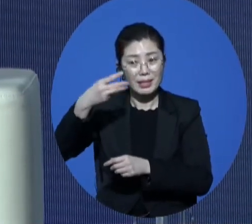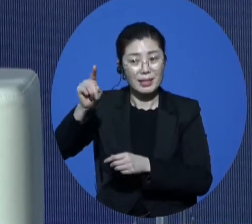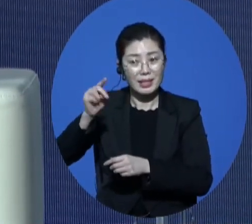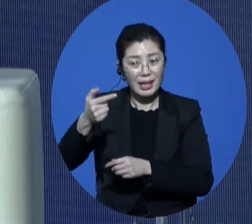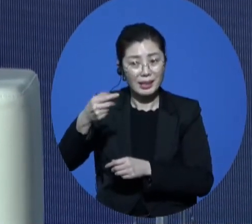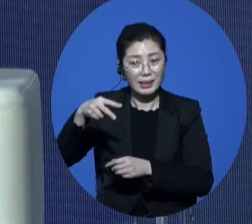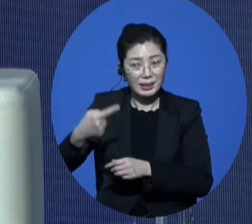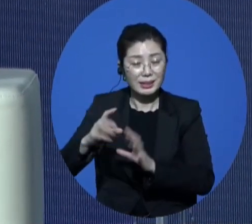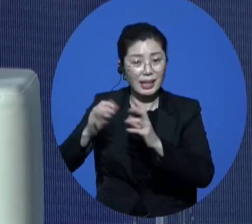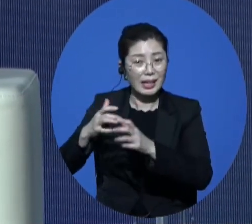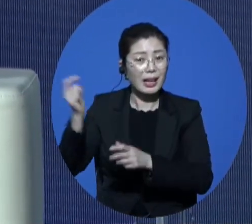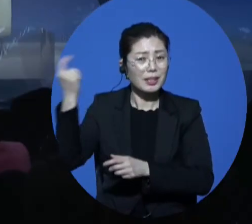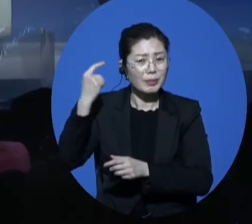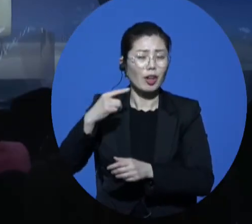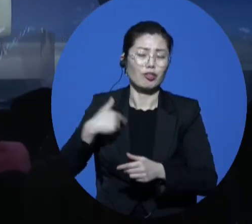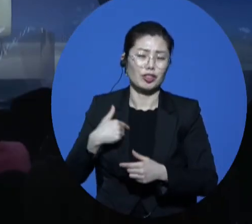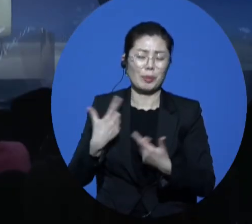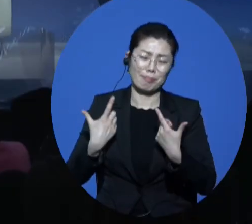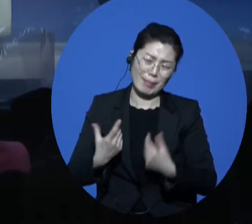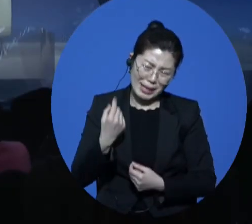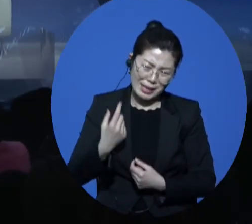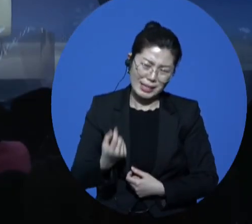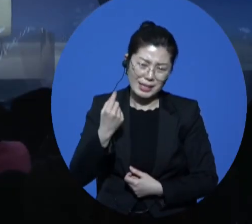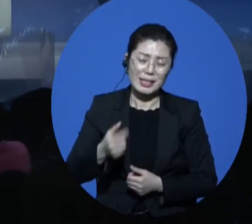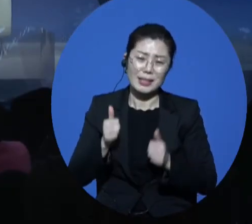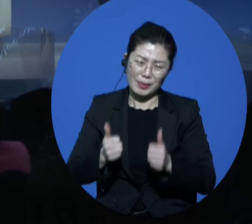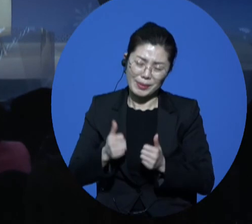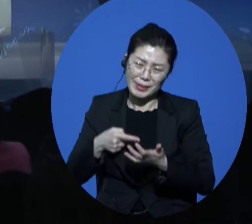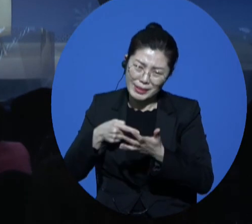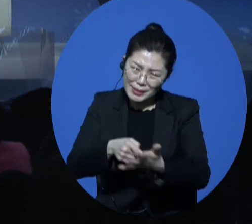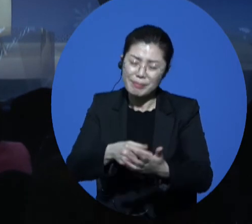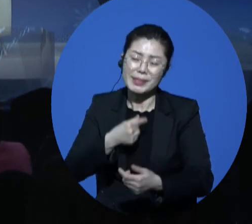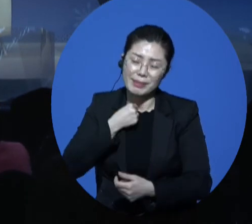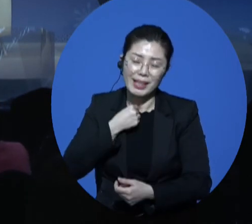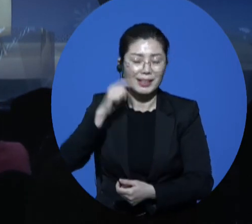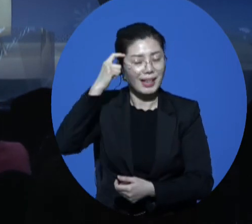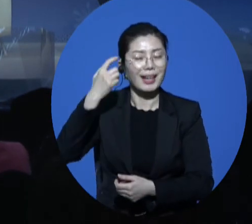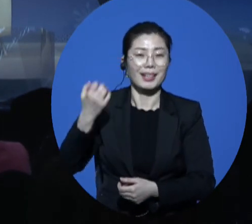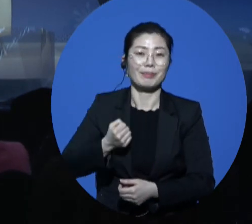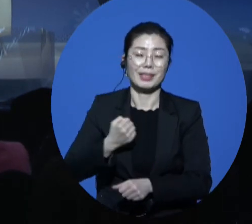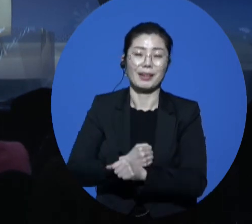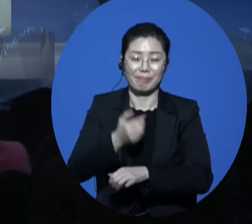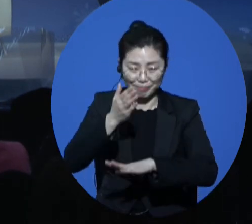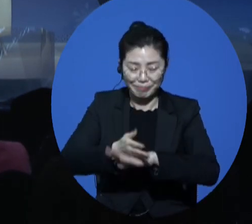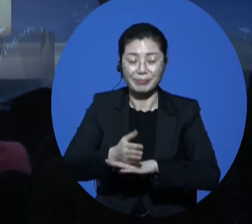예, 감사합니다. 네, 감사합니다. 예, 이주연 변호사님. 아, 네.